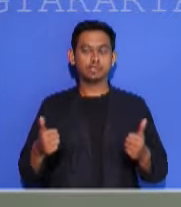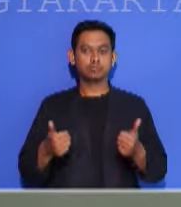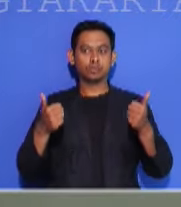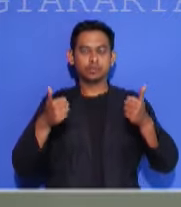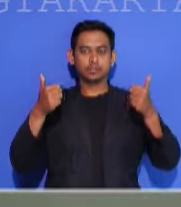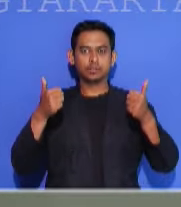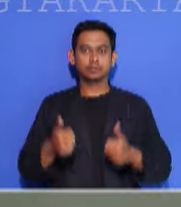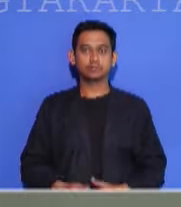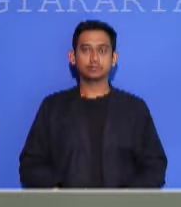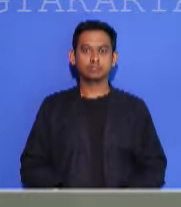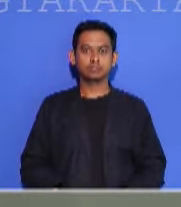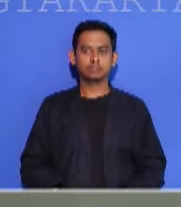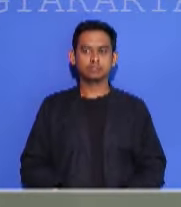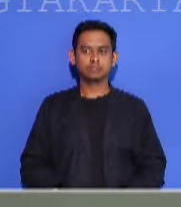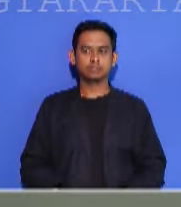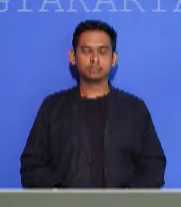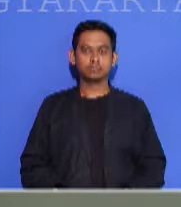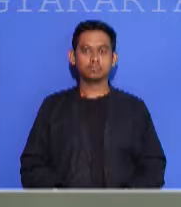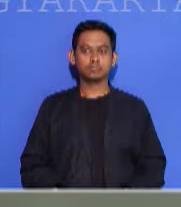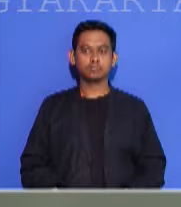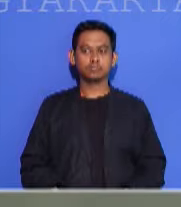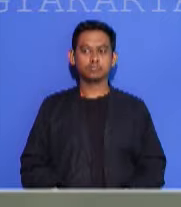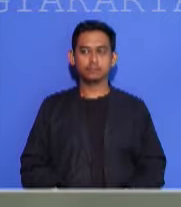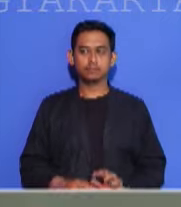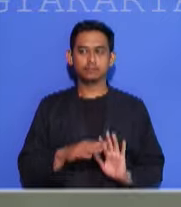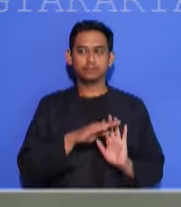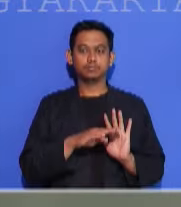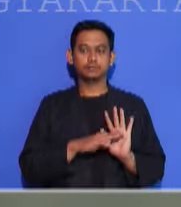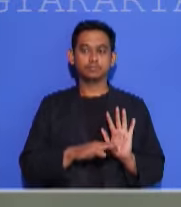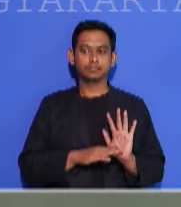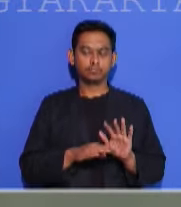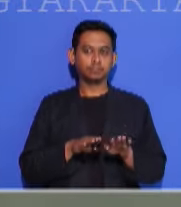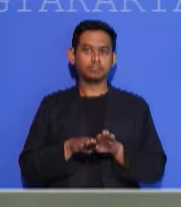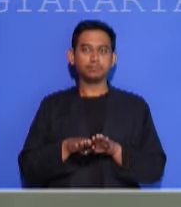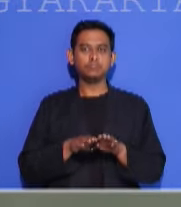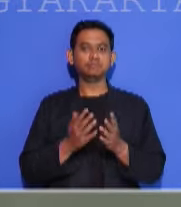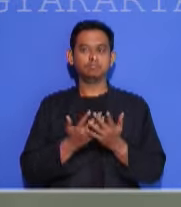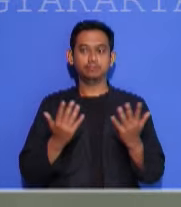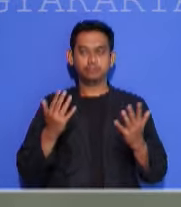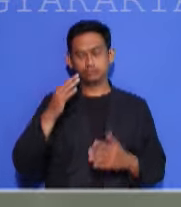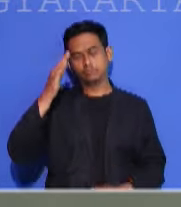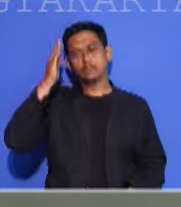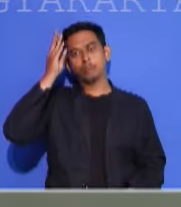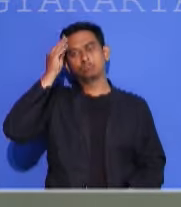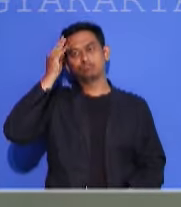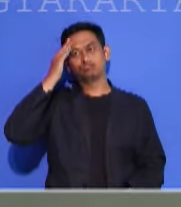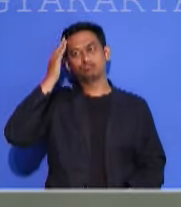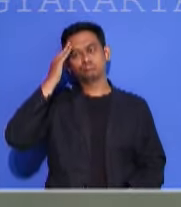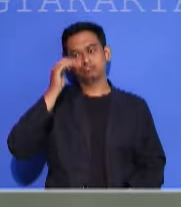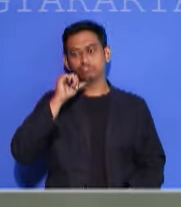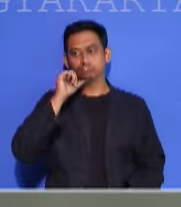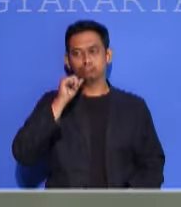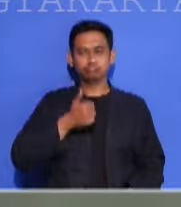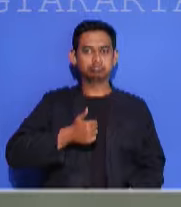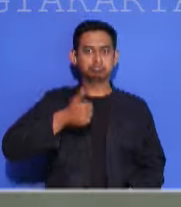kira sesuai ketentuan, ya masyarakat sudah tahu siapa yang memenangkan